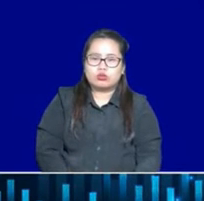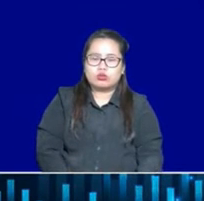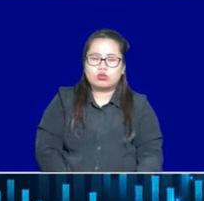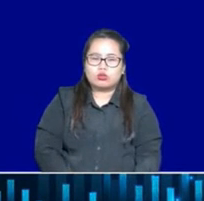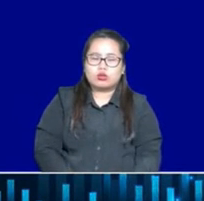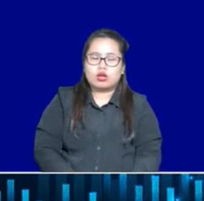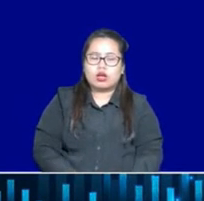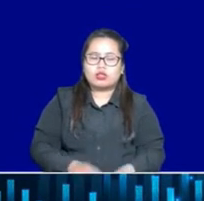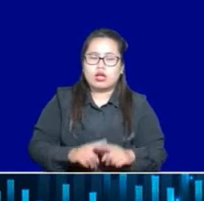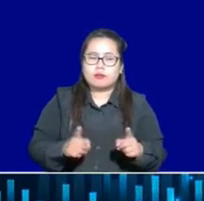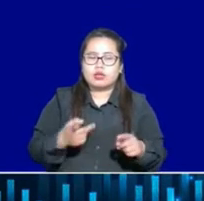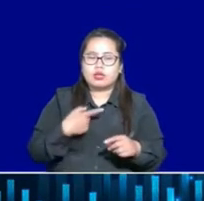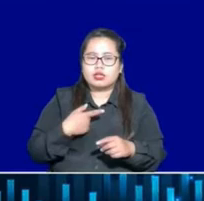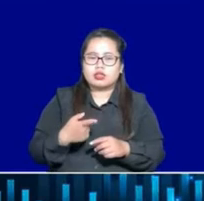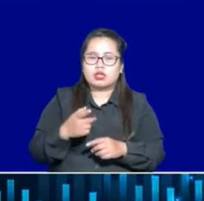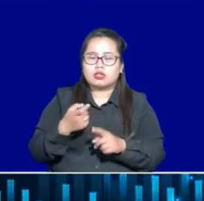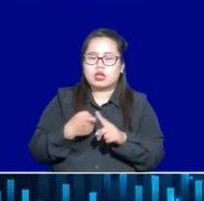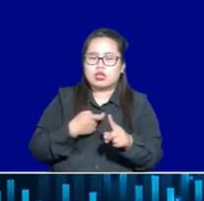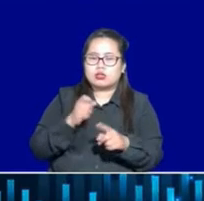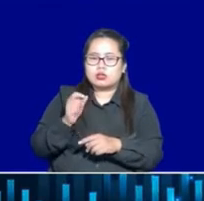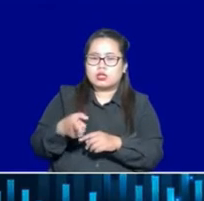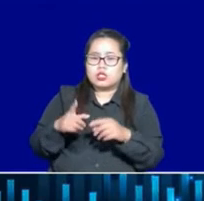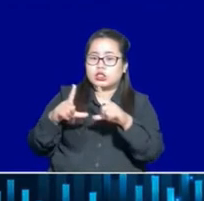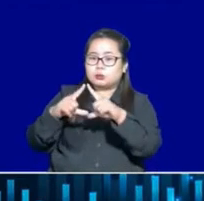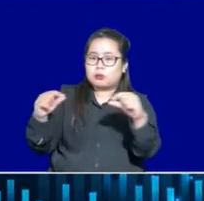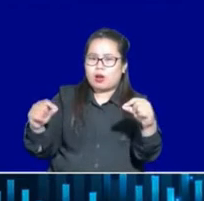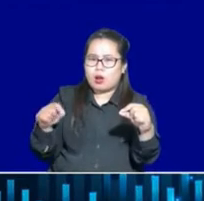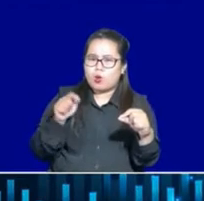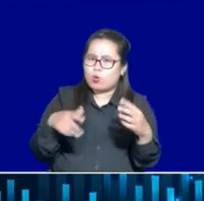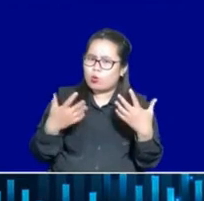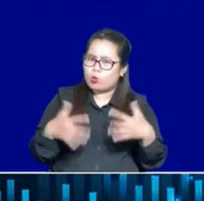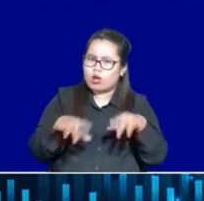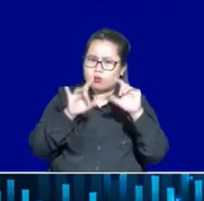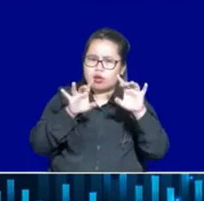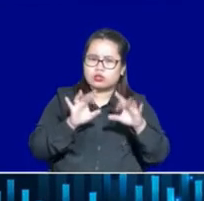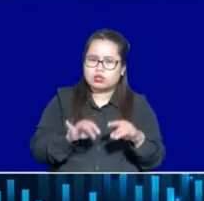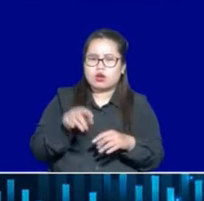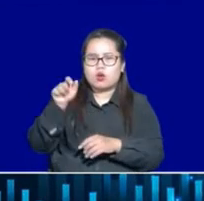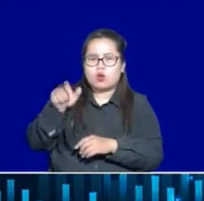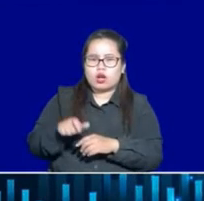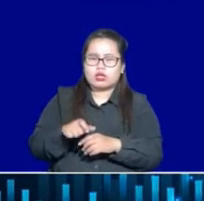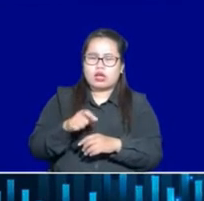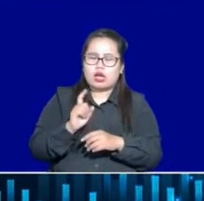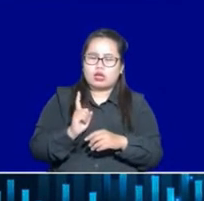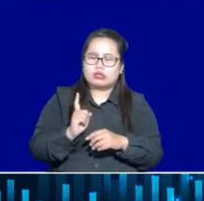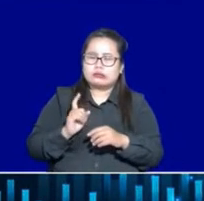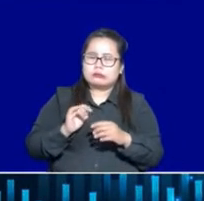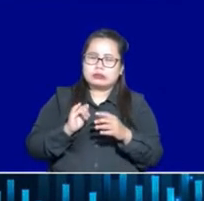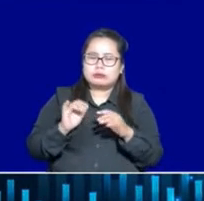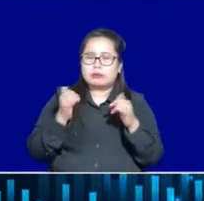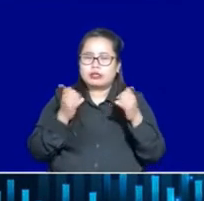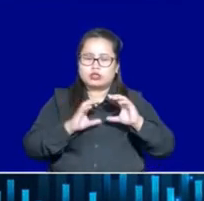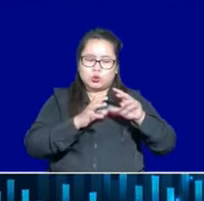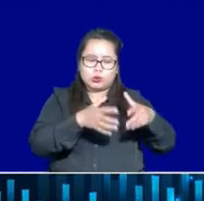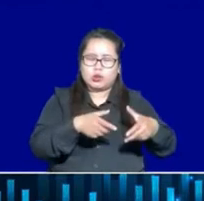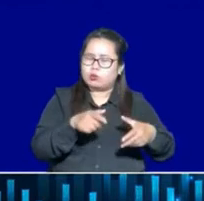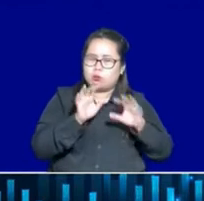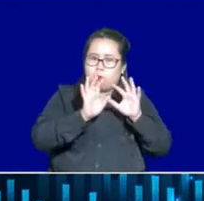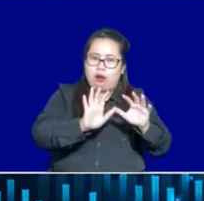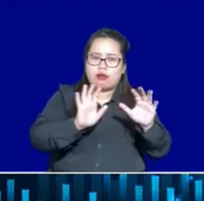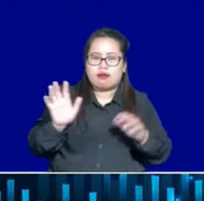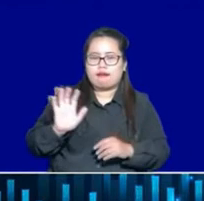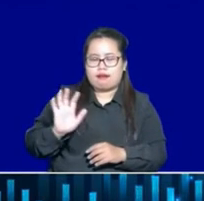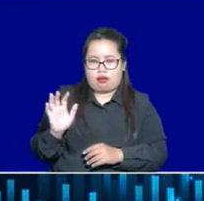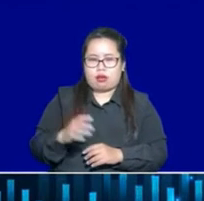itu kita beli dari Jepang, luar biasa. Dan pemainnya di dunia juga enggak banyak. Saya punya pengalaman di